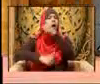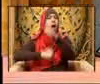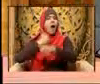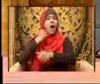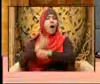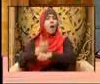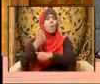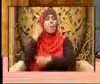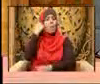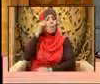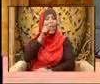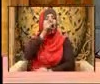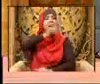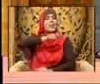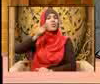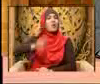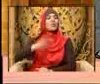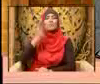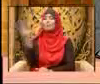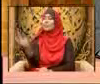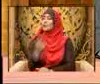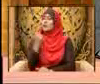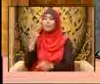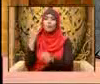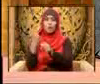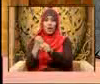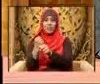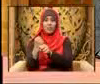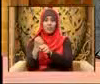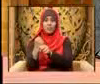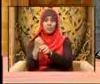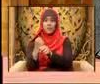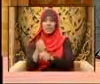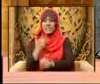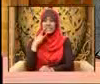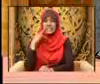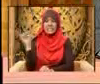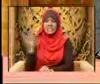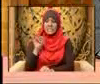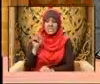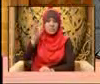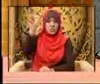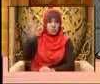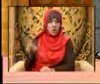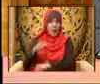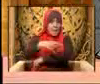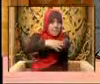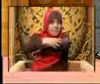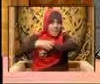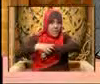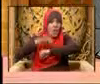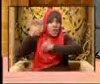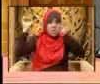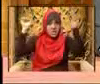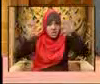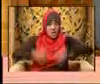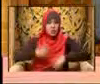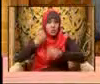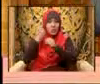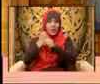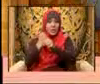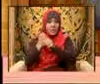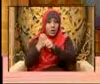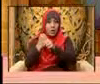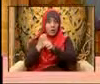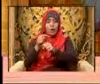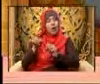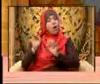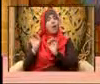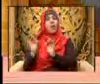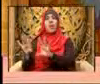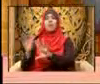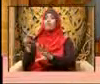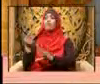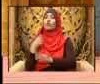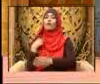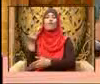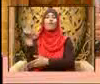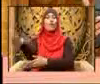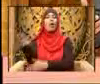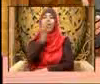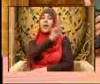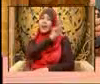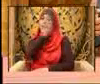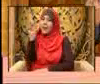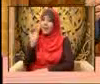قادرين على العمل، واللي هو قادر على العمل عليه أن يعمل طالما أنه عنده فرصة للعمل. إذا كان الزكاة